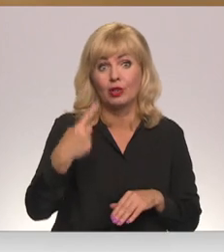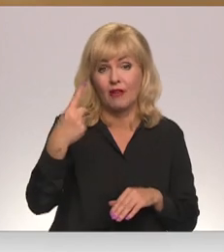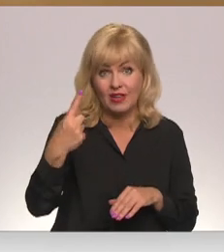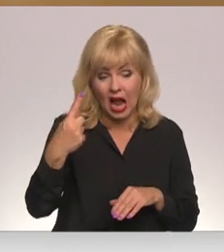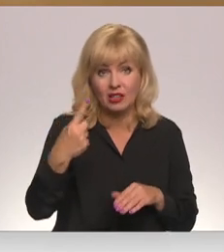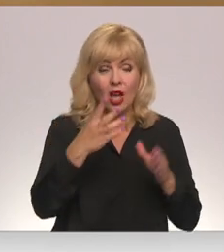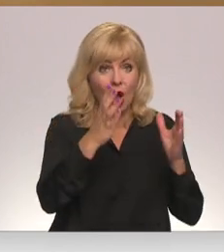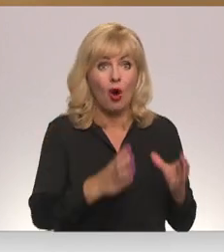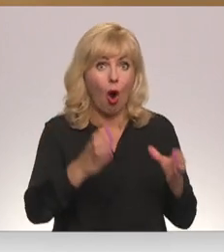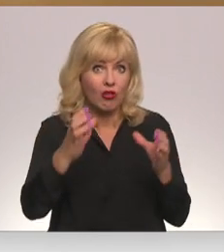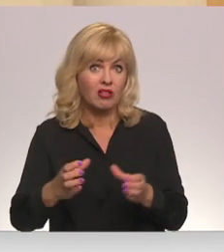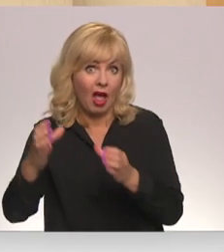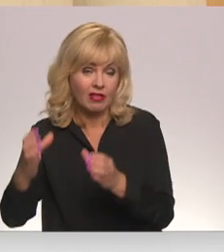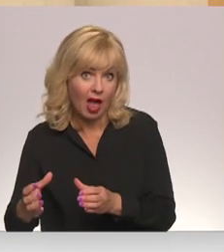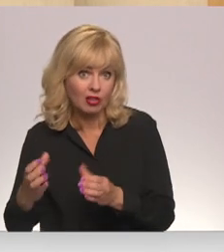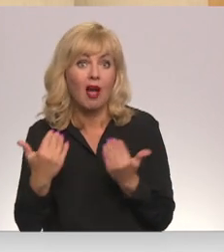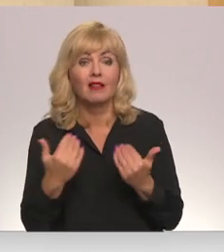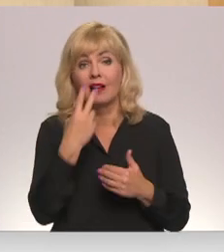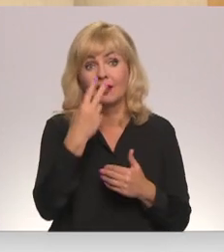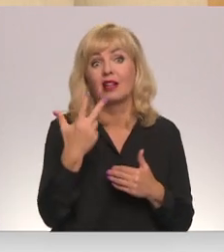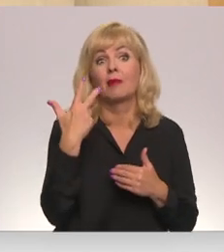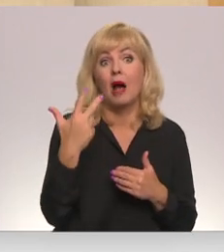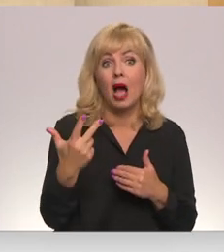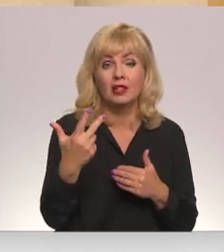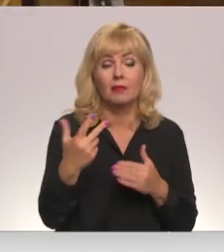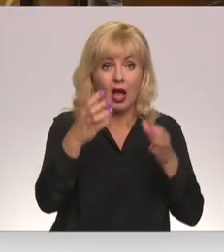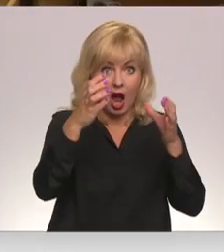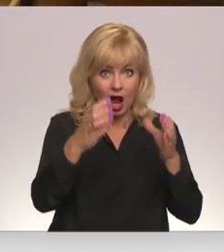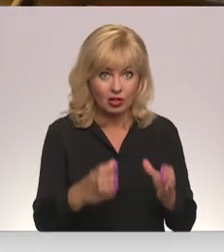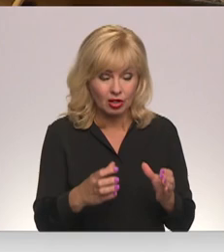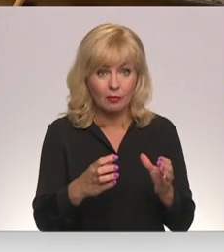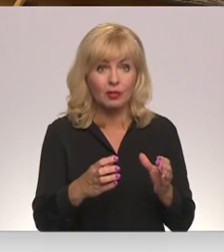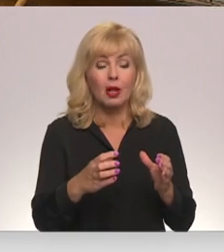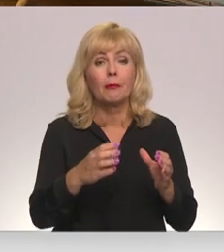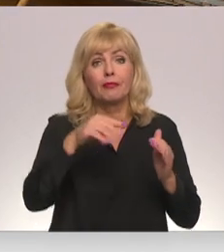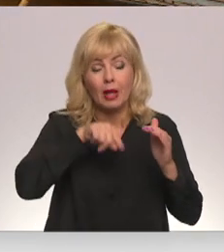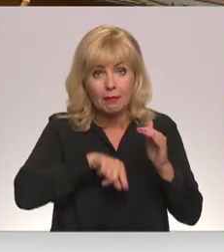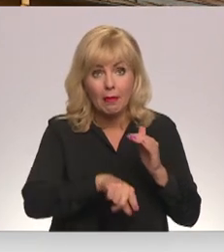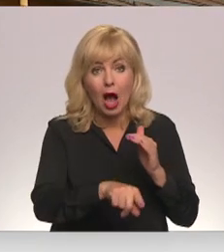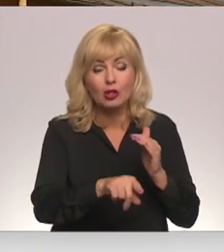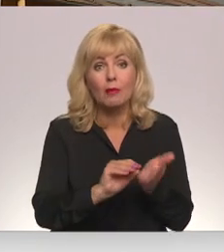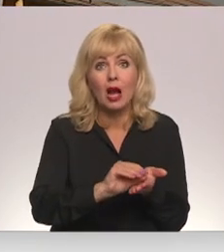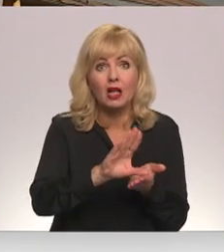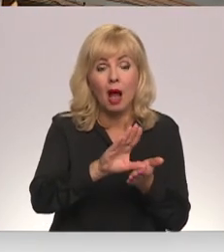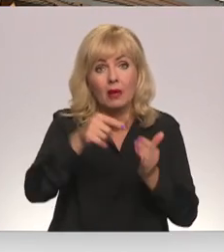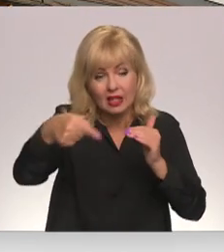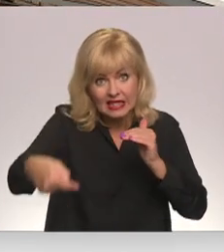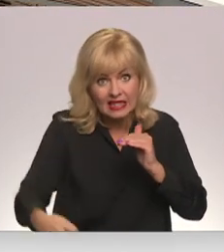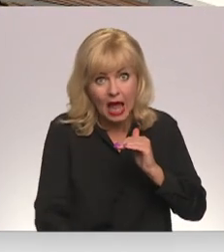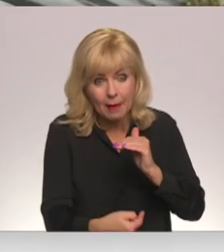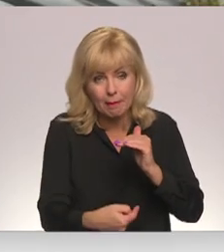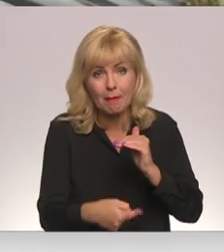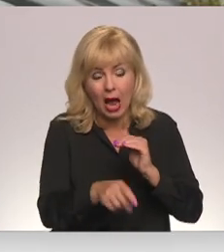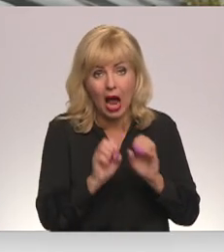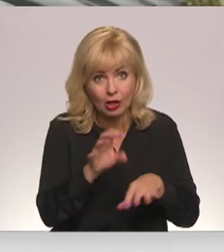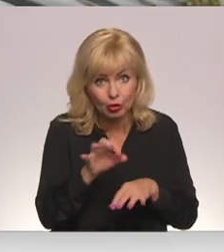atkritumu konteiners, tagad mēs redzam 8 pazemes konteiners, kur tā pazemes atkritumu krātuve ir izvietota zem zemes. Attiecīgi